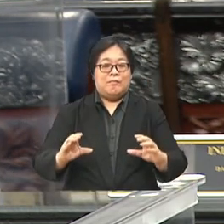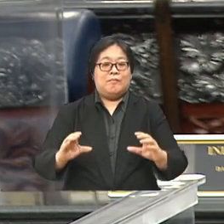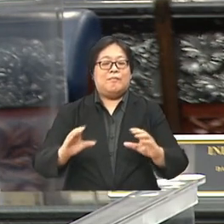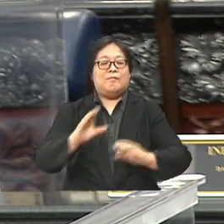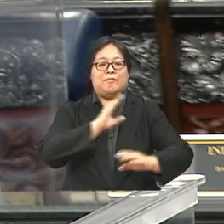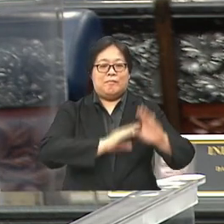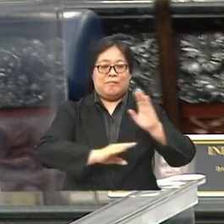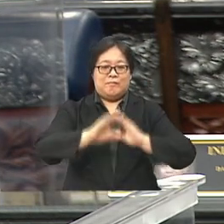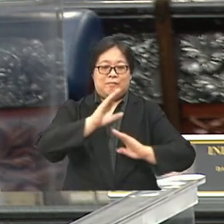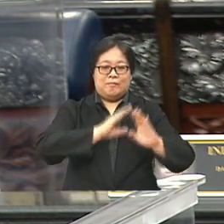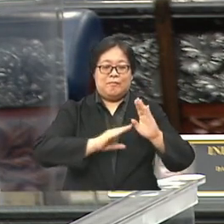berhemat